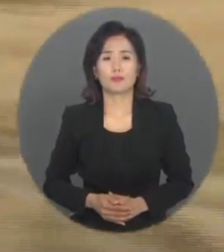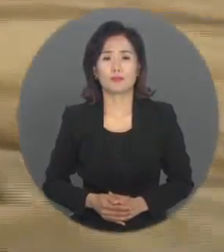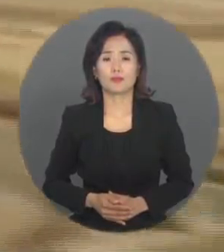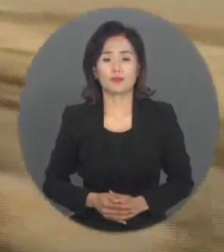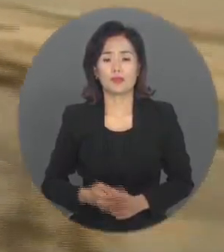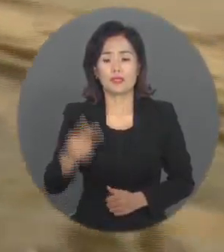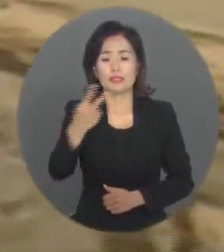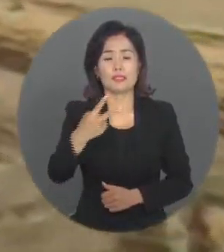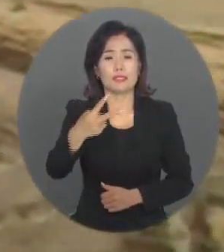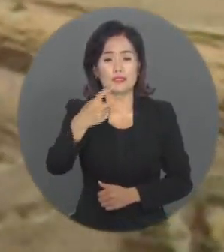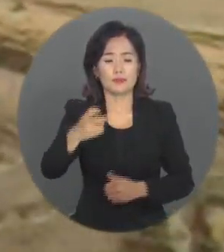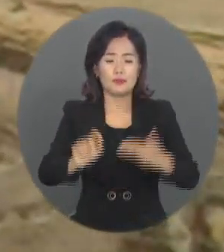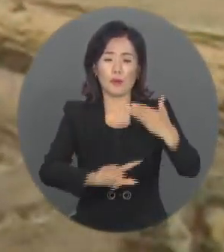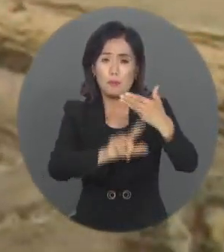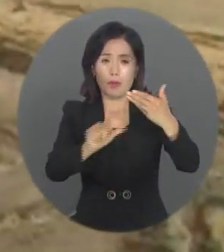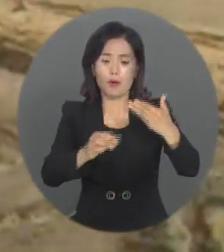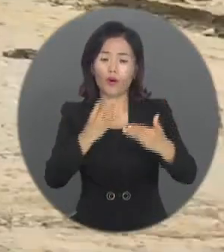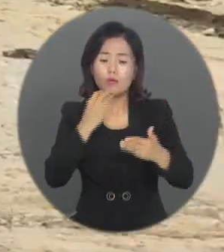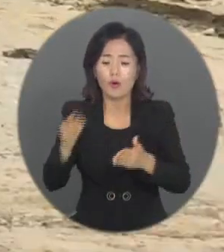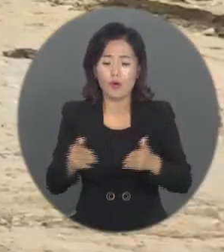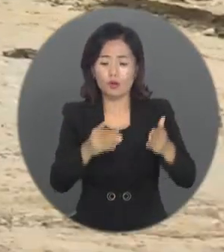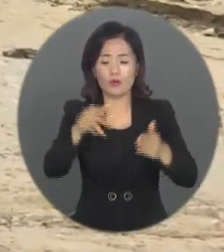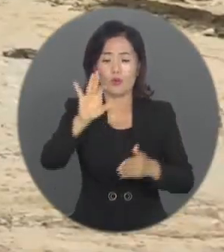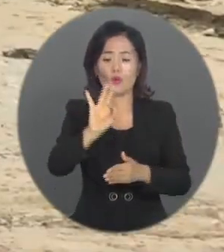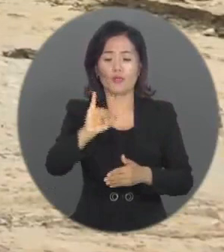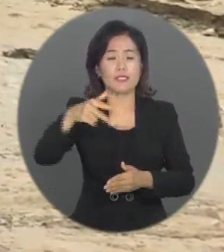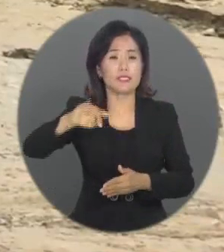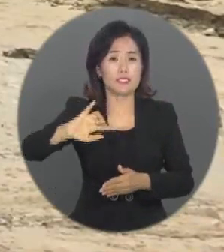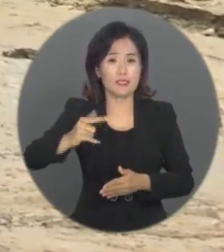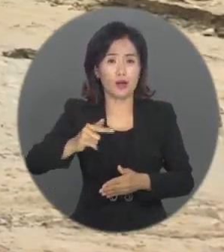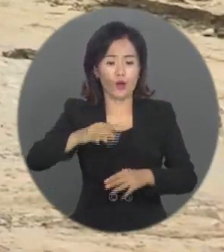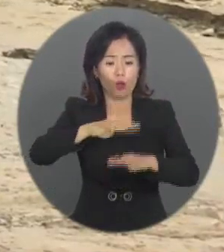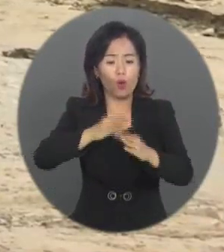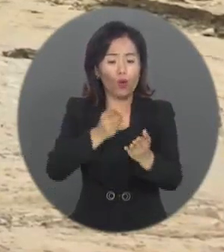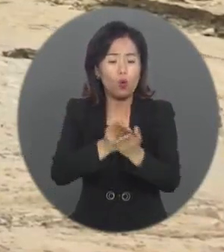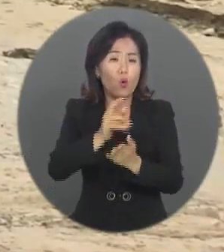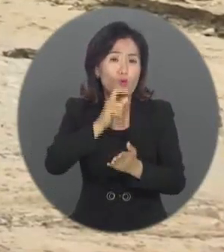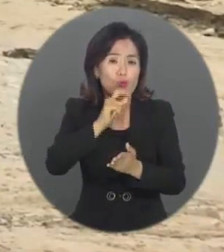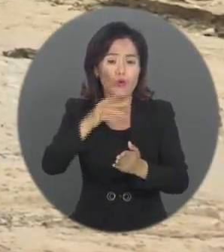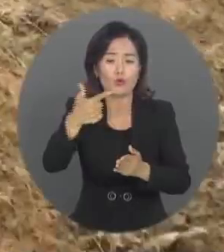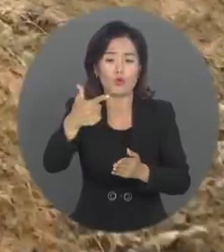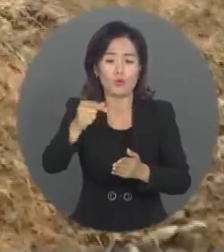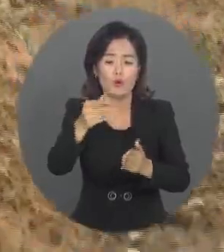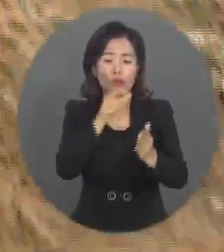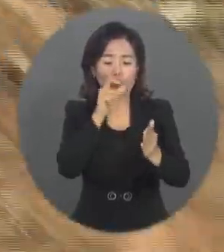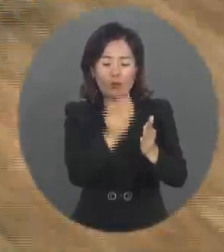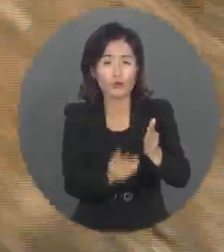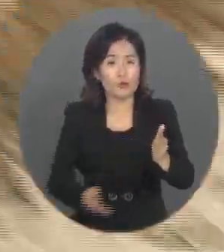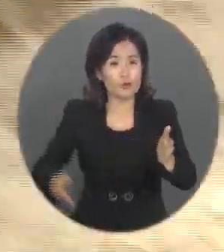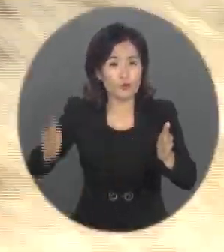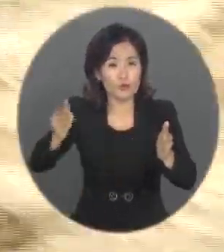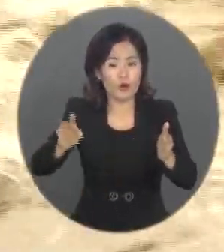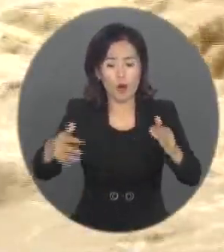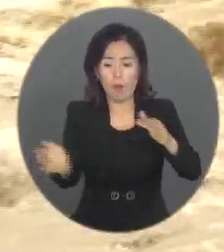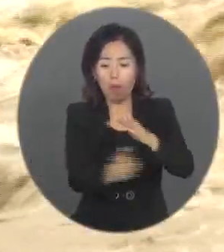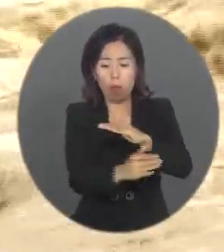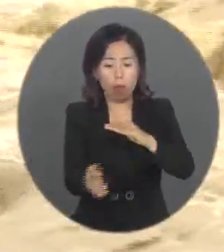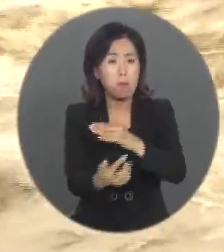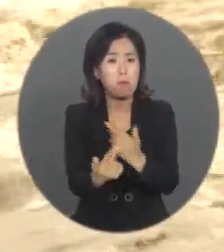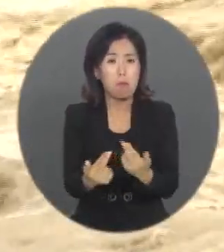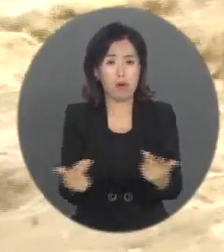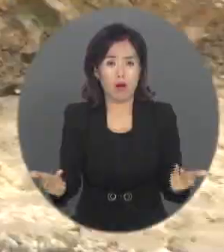지난 2020년 8월 경기도 이천입니다. 농업용수 6만여 톤을 담고 있던 저수지가 텅